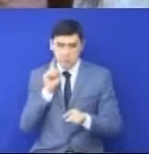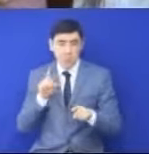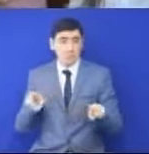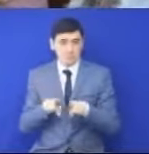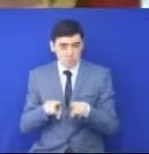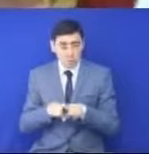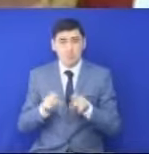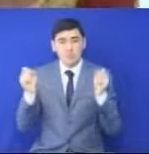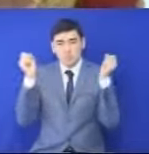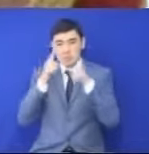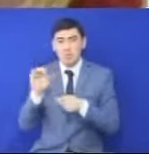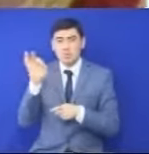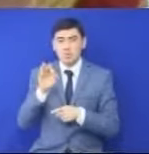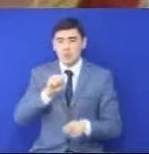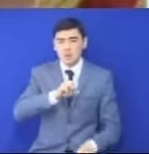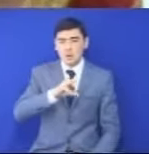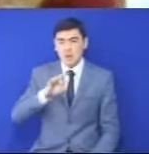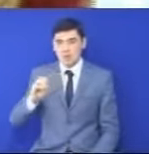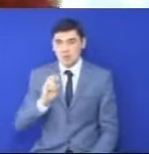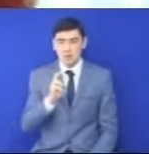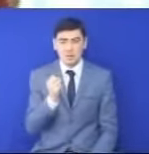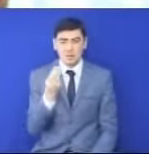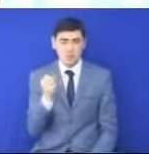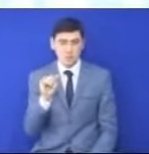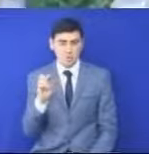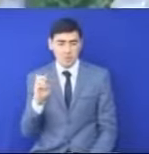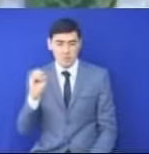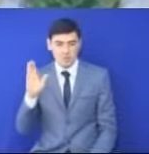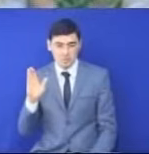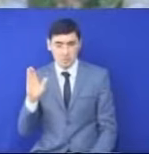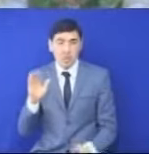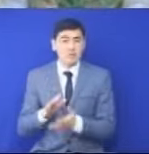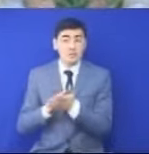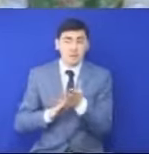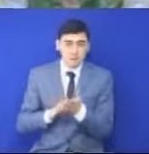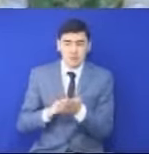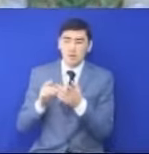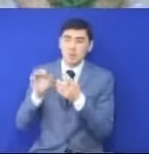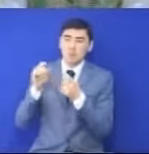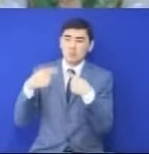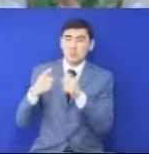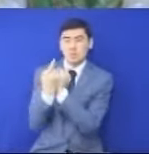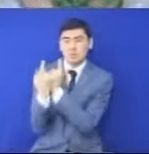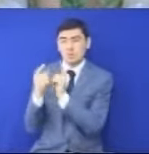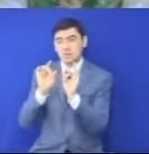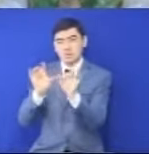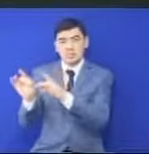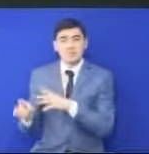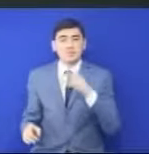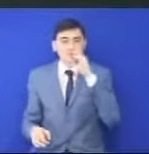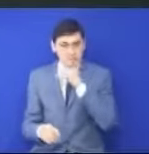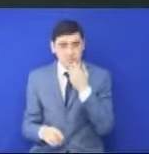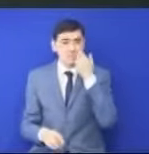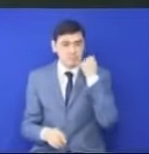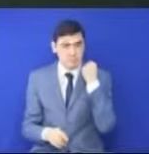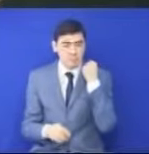Амрехе Шаубаеве, которыми теперь они смогут поделиться со своими сверстниками. Следующий познавательный час организаторы планируют